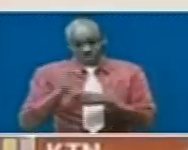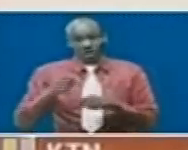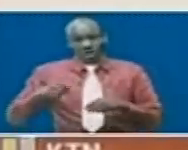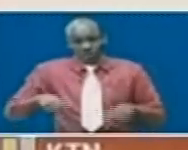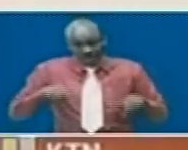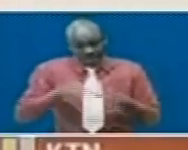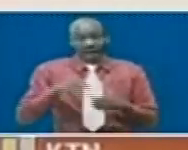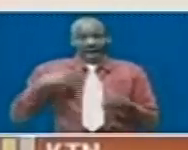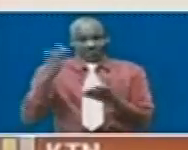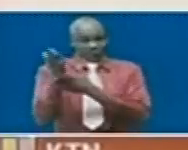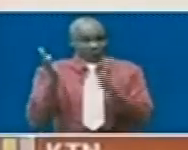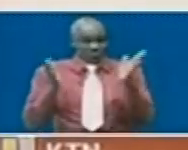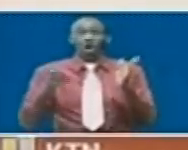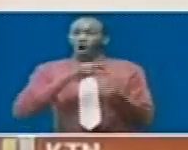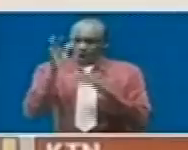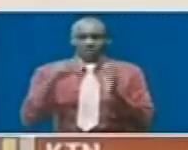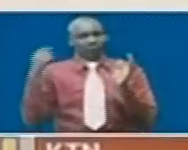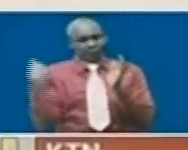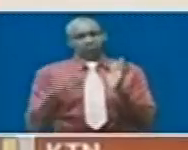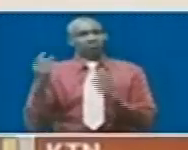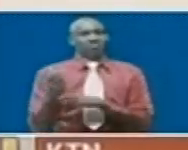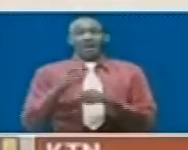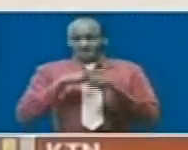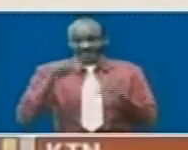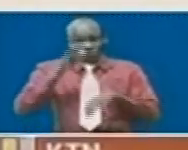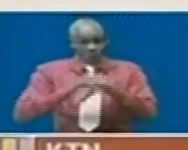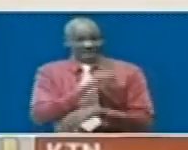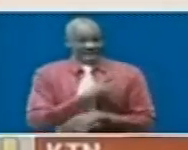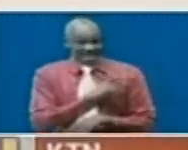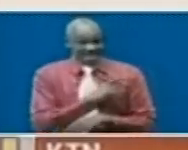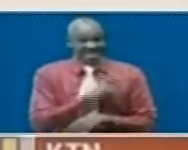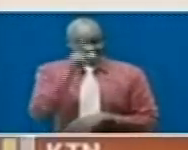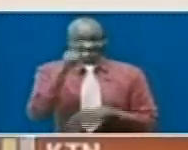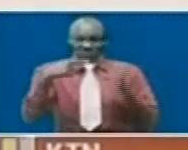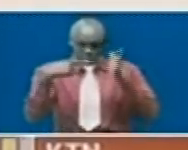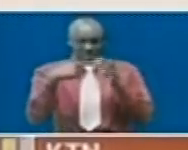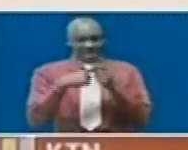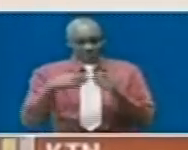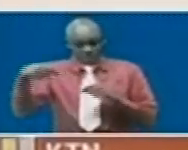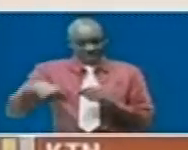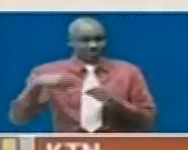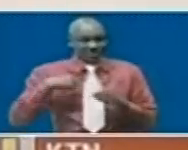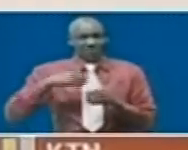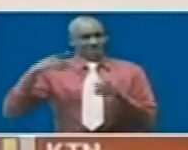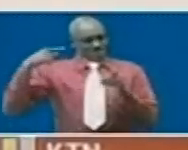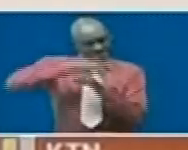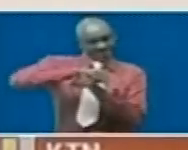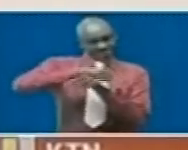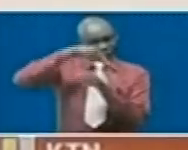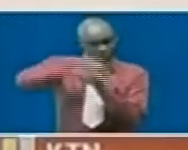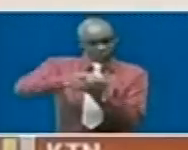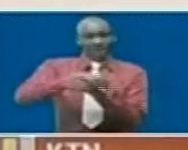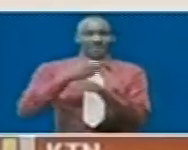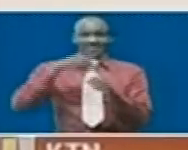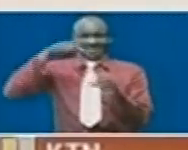mikono, mkono mmoja na miguu zote mbili, lakini bahati mzuri ile misumari ya miguu ikapiga miss, ikawa inapiga